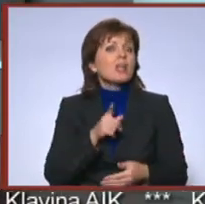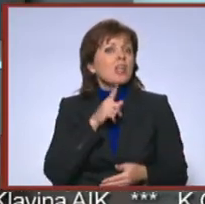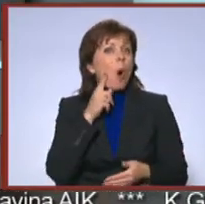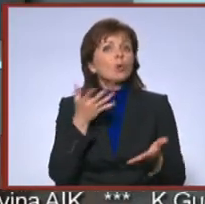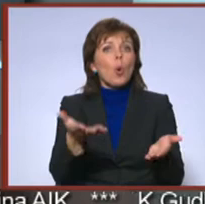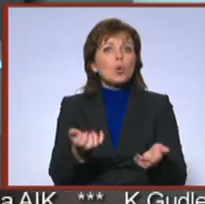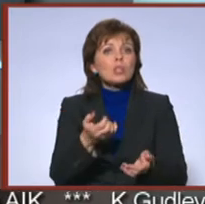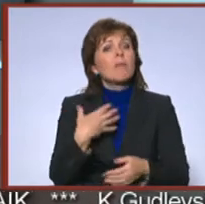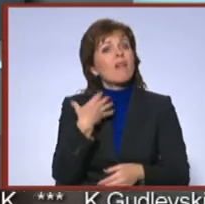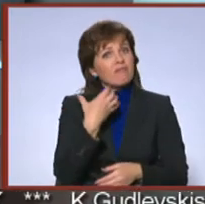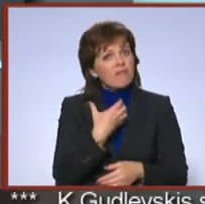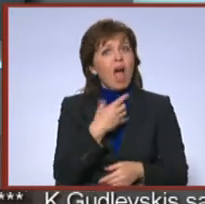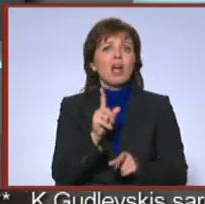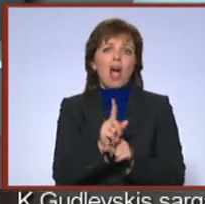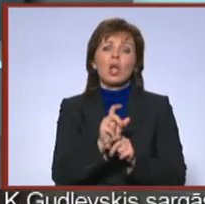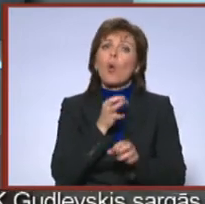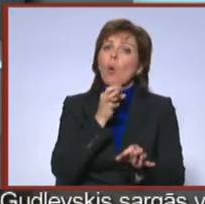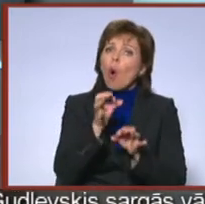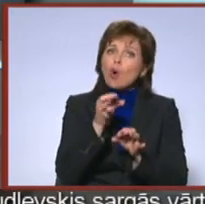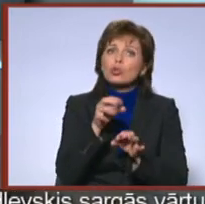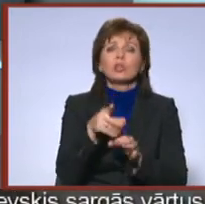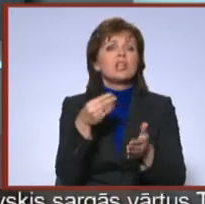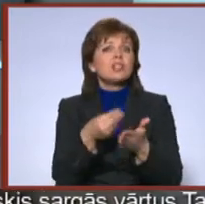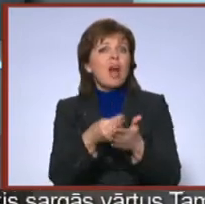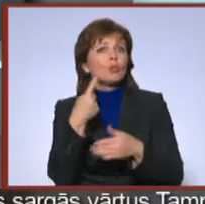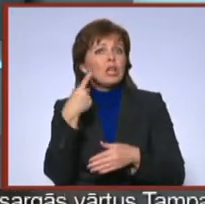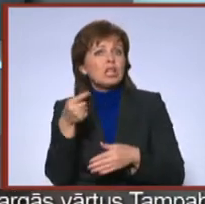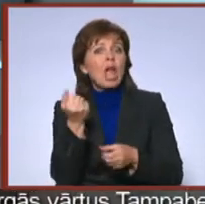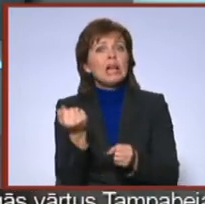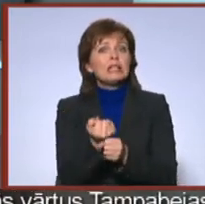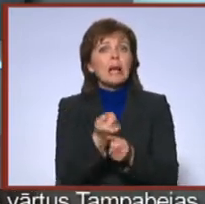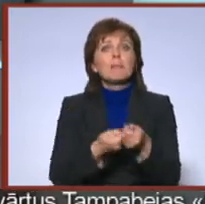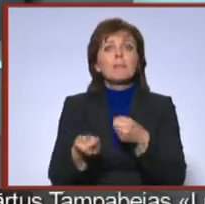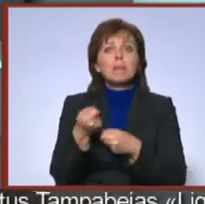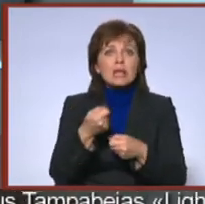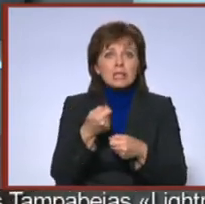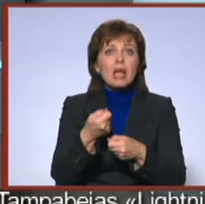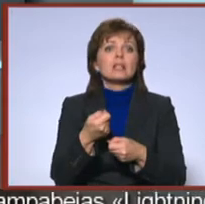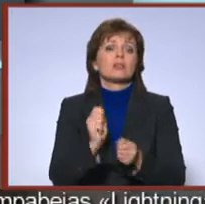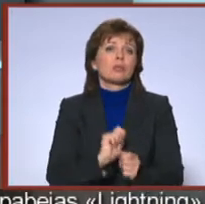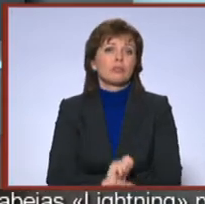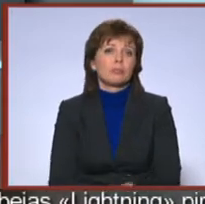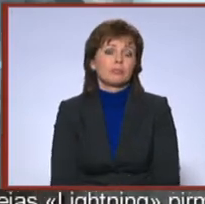arī konsultanti, lai izvērtētu ideju un izstrādātu biznesa plānu. No Aknīstes turpina Latgales kolēģi.